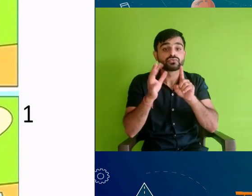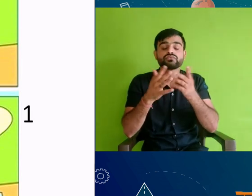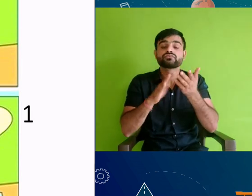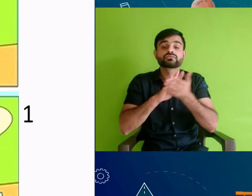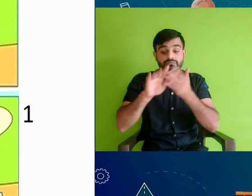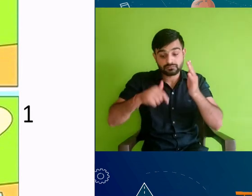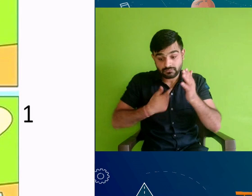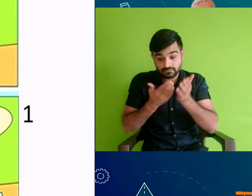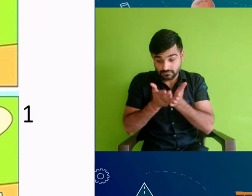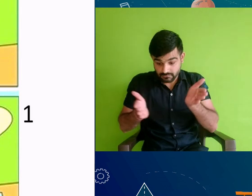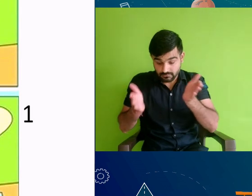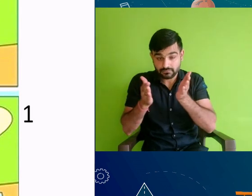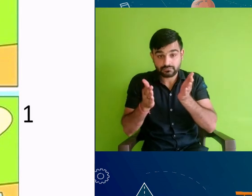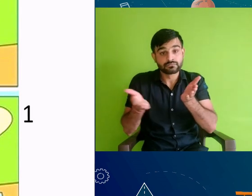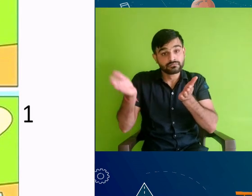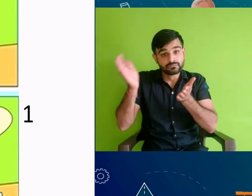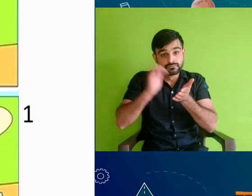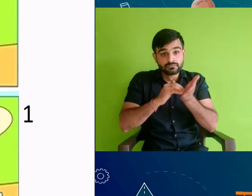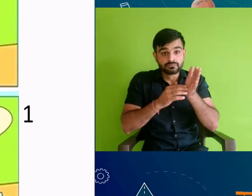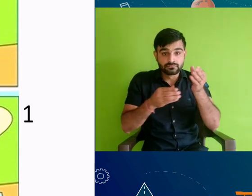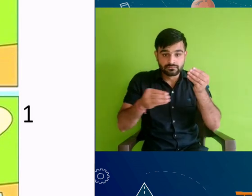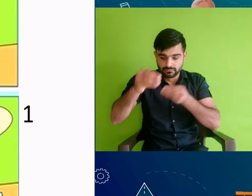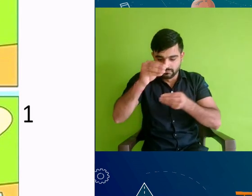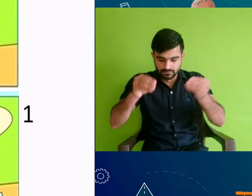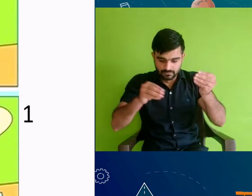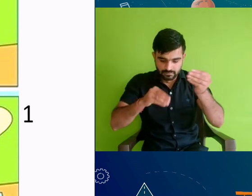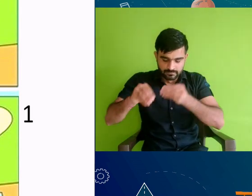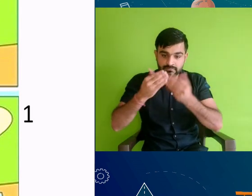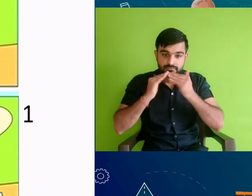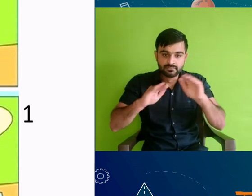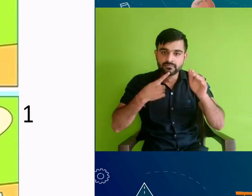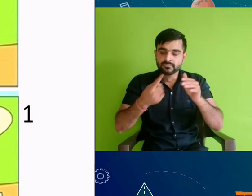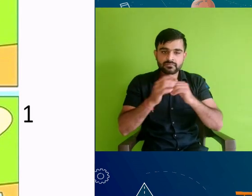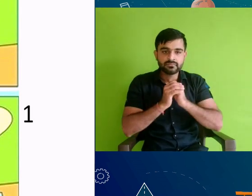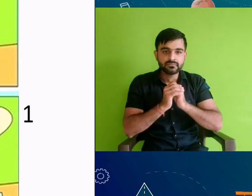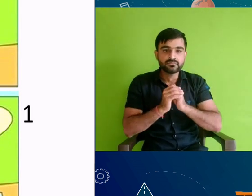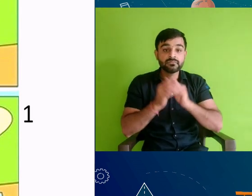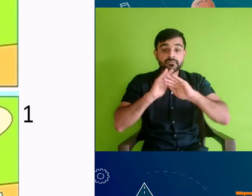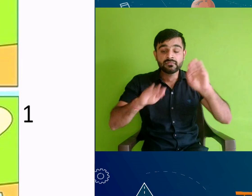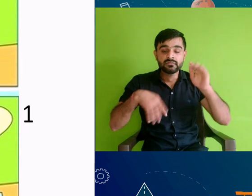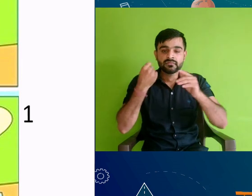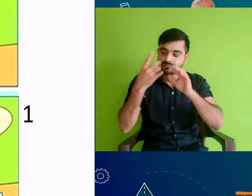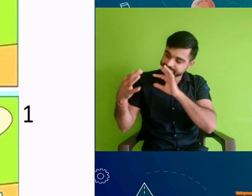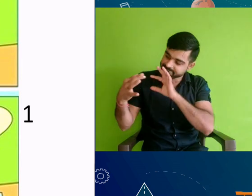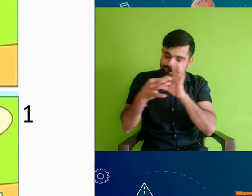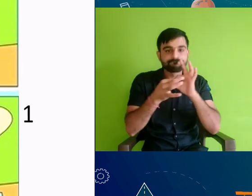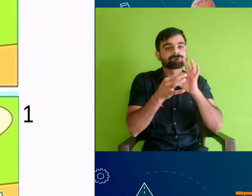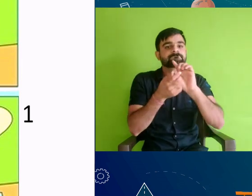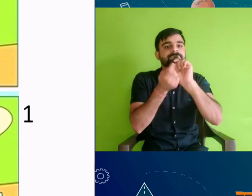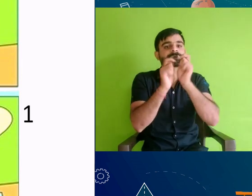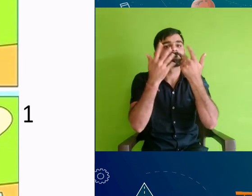कर और उन्हें फिर दोबारा सीक्वेंस ऑर्डर में लगाने के लिए कहते हैं, तो उनकी सीक्वेंसिंग स्किल्स में इम्प्रूवमेंट आती